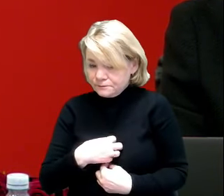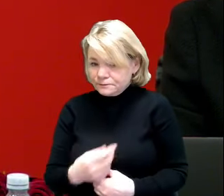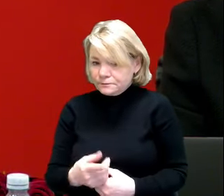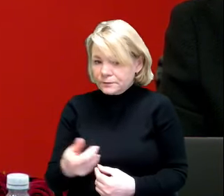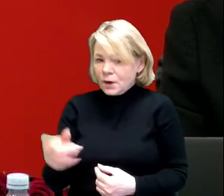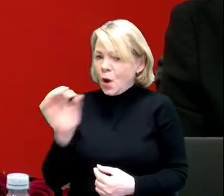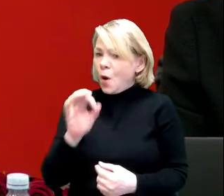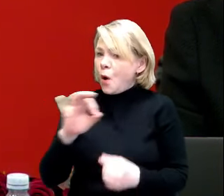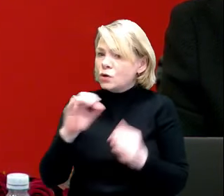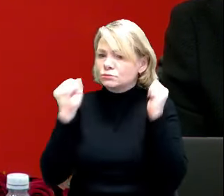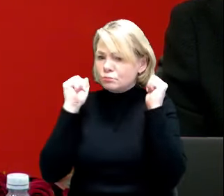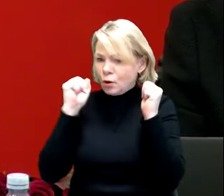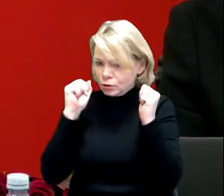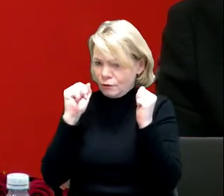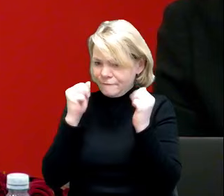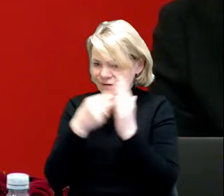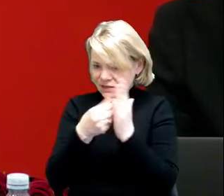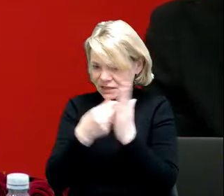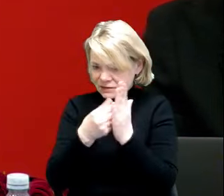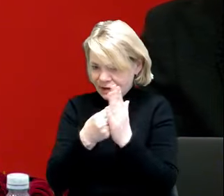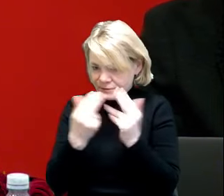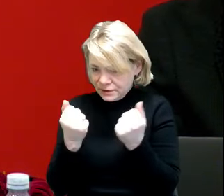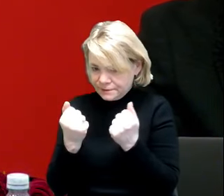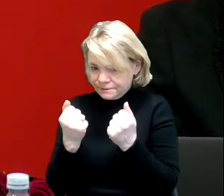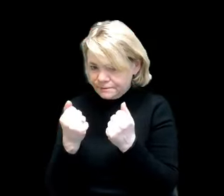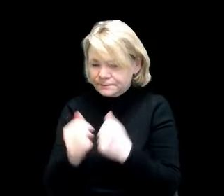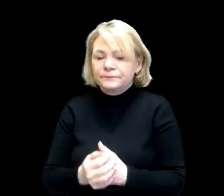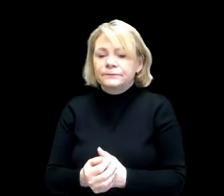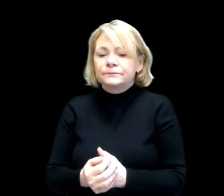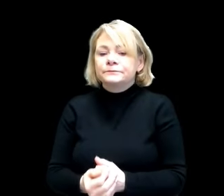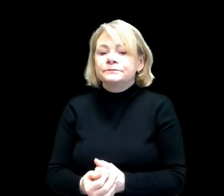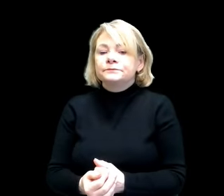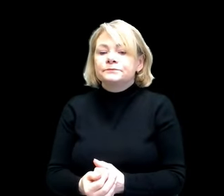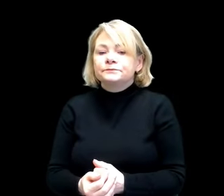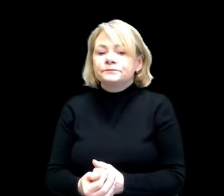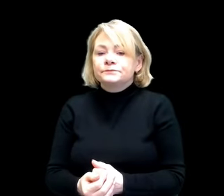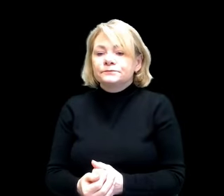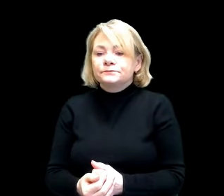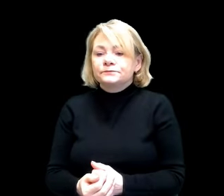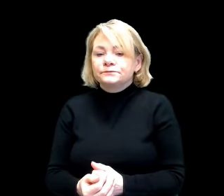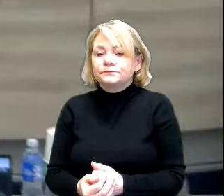aprašo taip gerai tai prašau tada